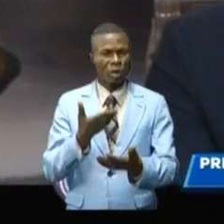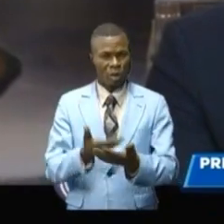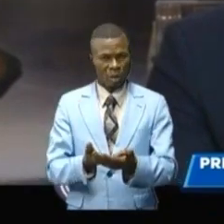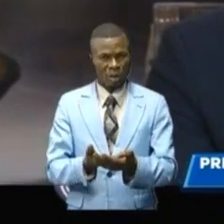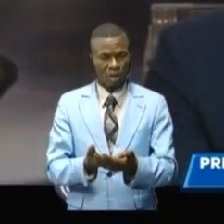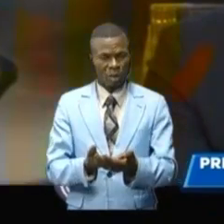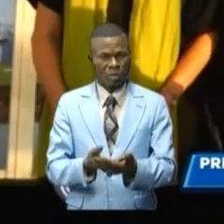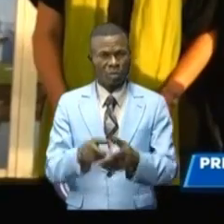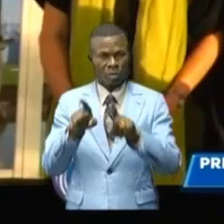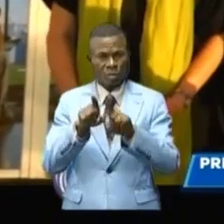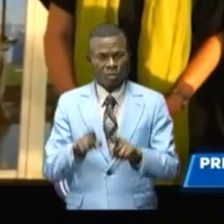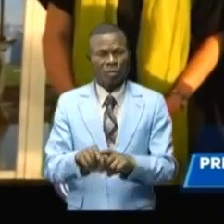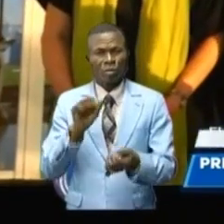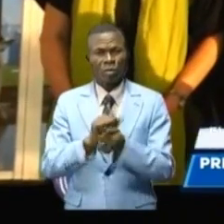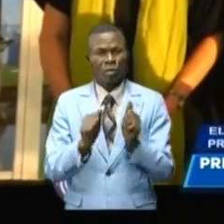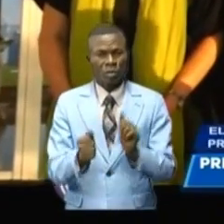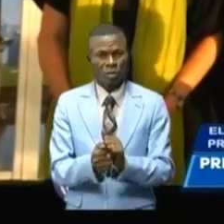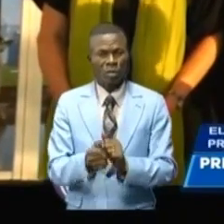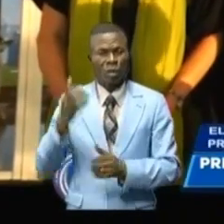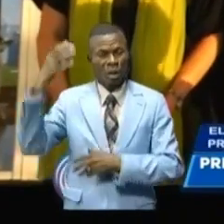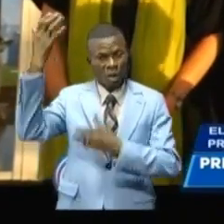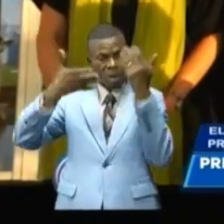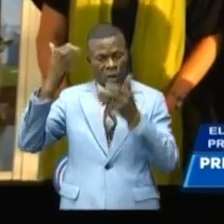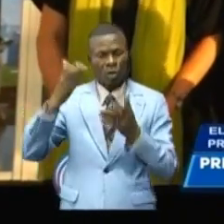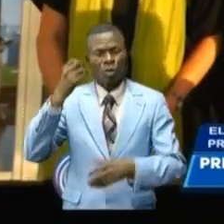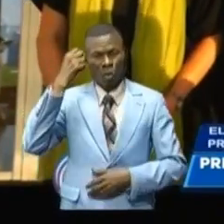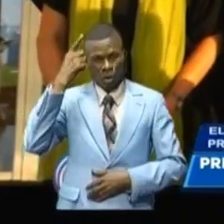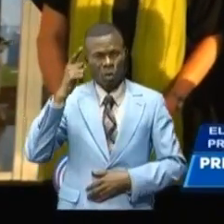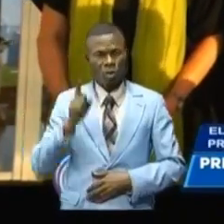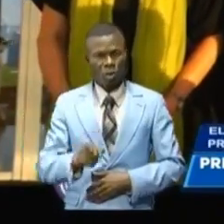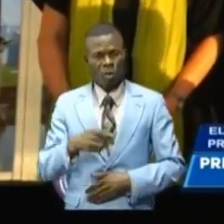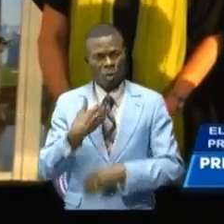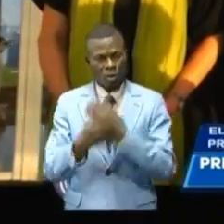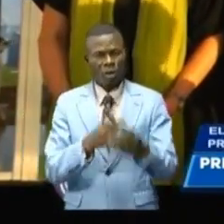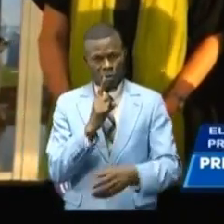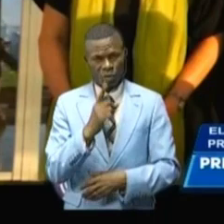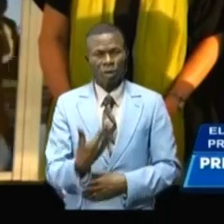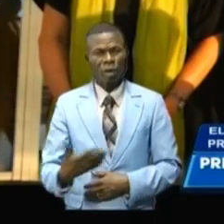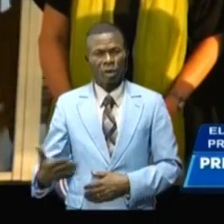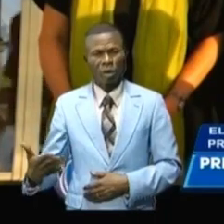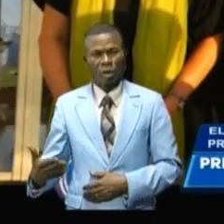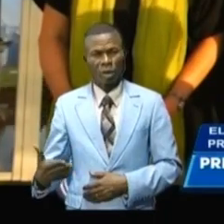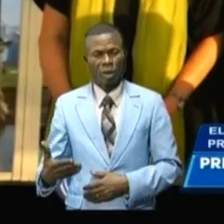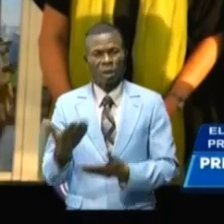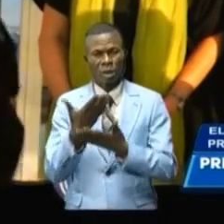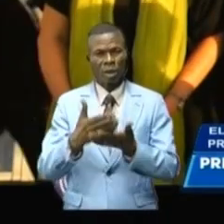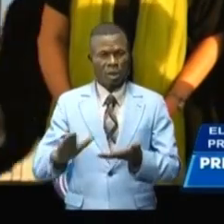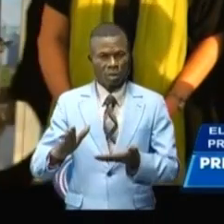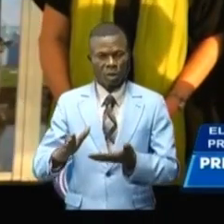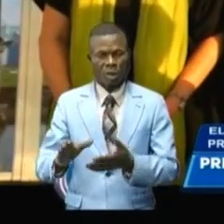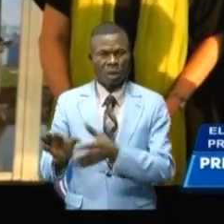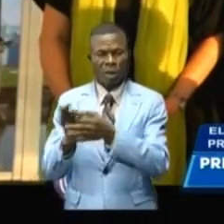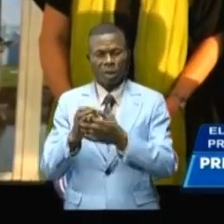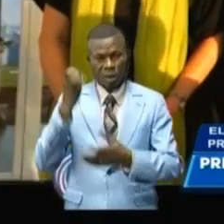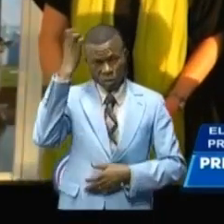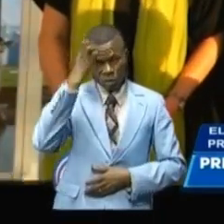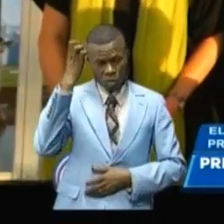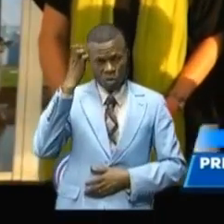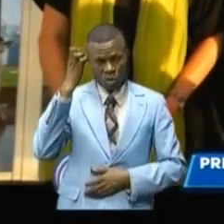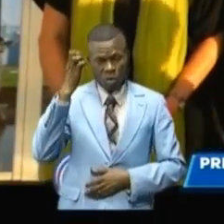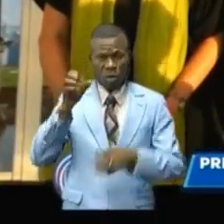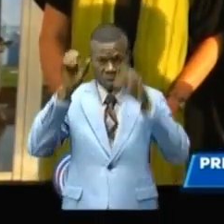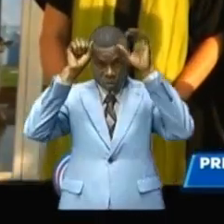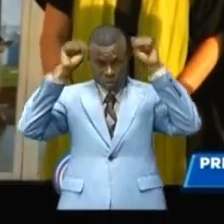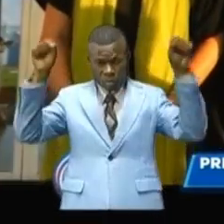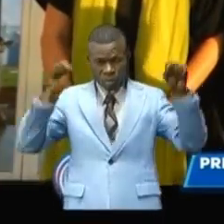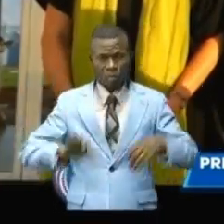a l'agression rwandaise, on a bien compris ça. Il faut faire quelque chose. Aussi de la partie de l'Union européenne. Le